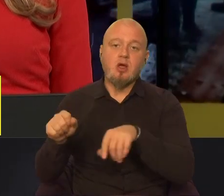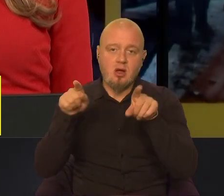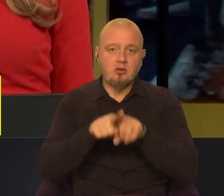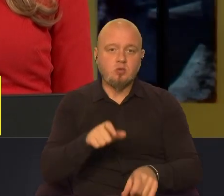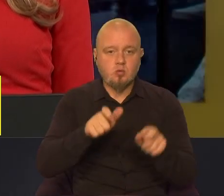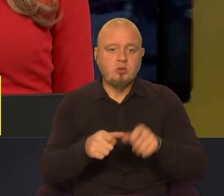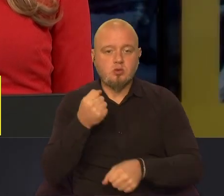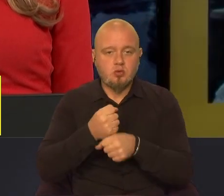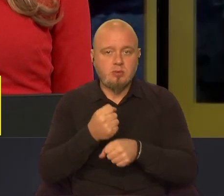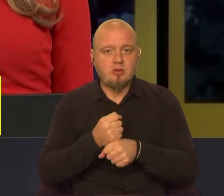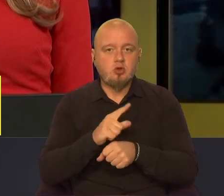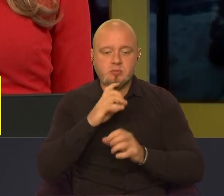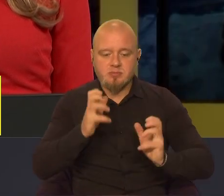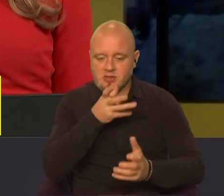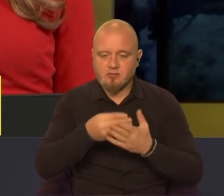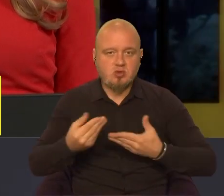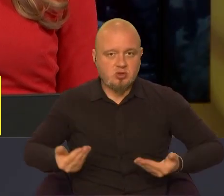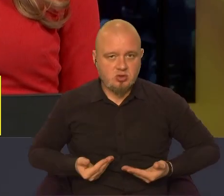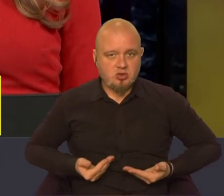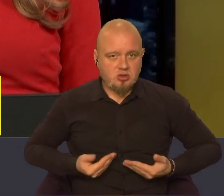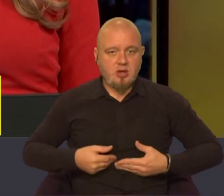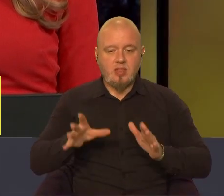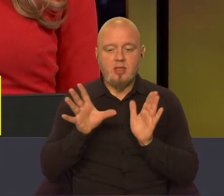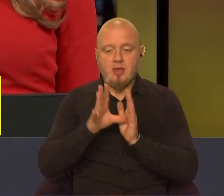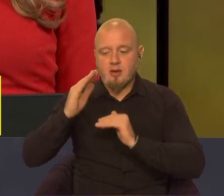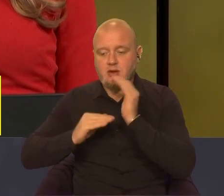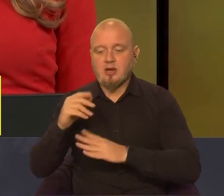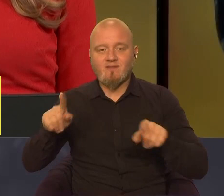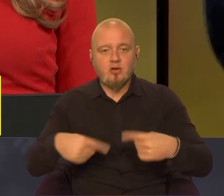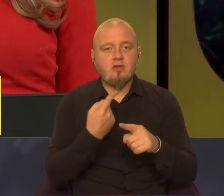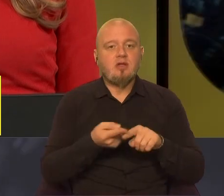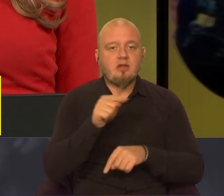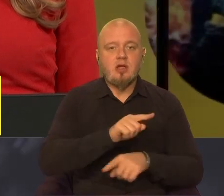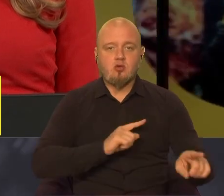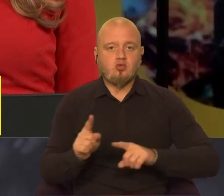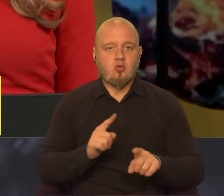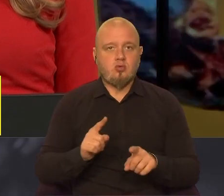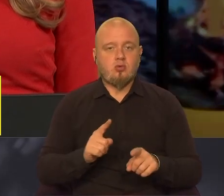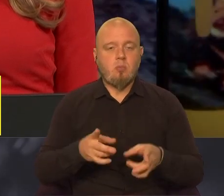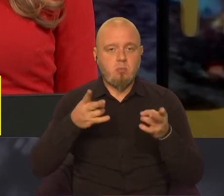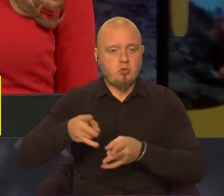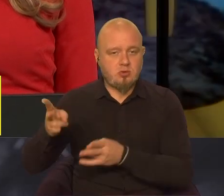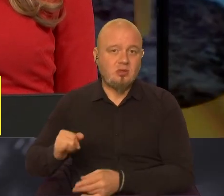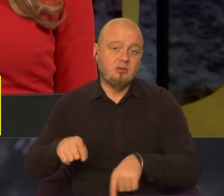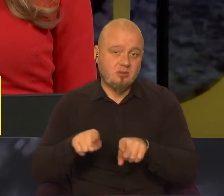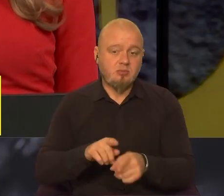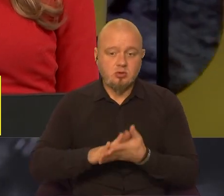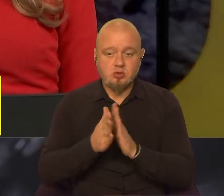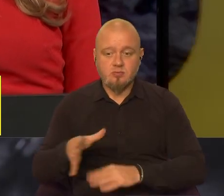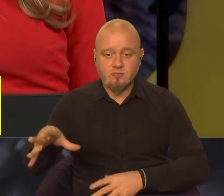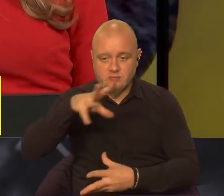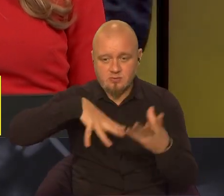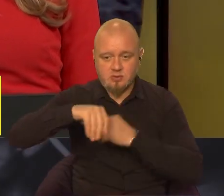людей зробити, щоб зберегти своє життя, а енергетиків відновити те, що постраждало. І таким чином всі